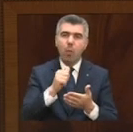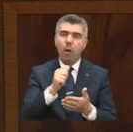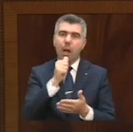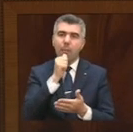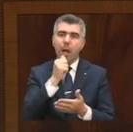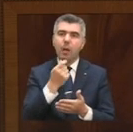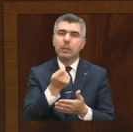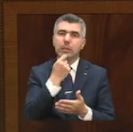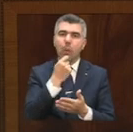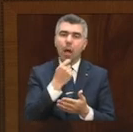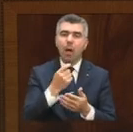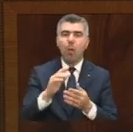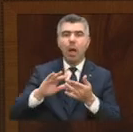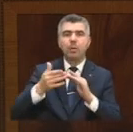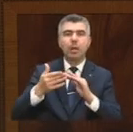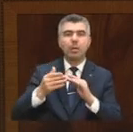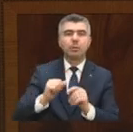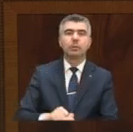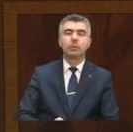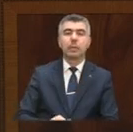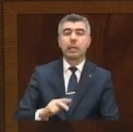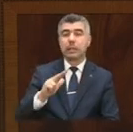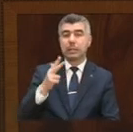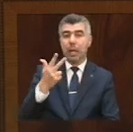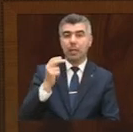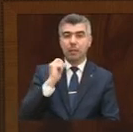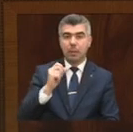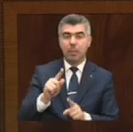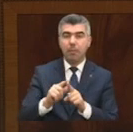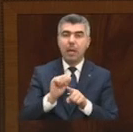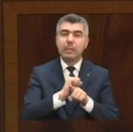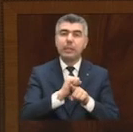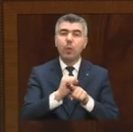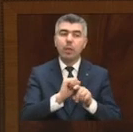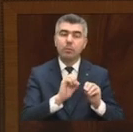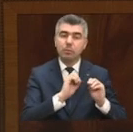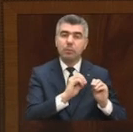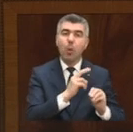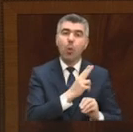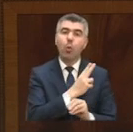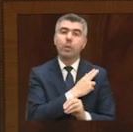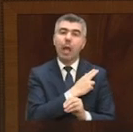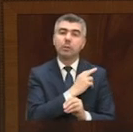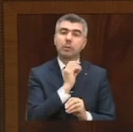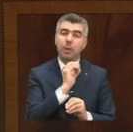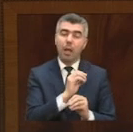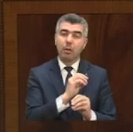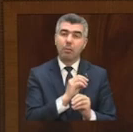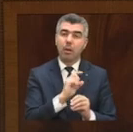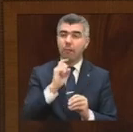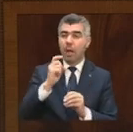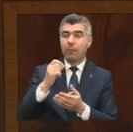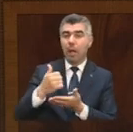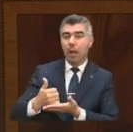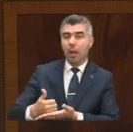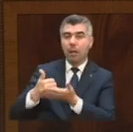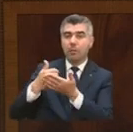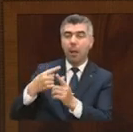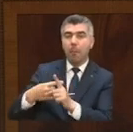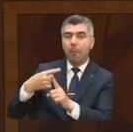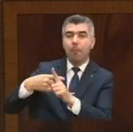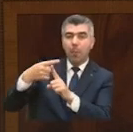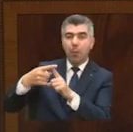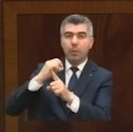والدواء والرقميات ثالثا الاهتمام بتكوين الاساتذه بيداغوجيا والعنايه باوضاعهم الماديه والمهنيه